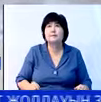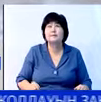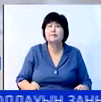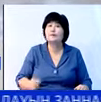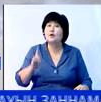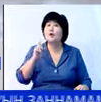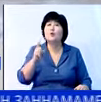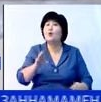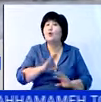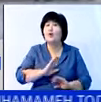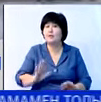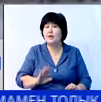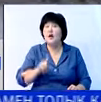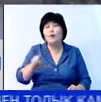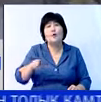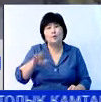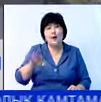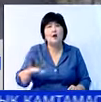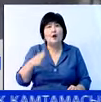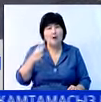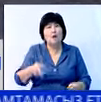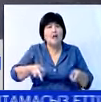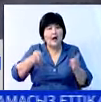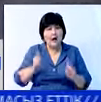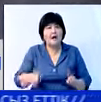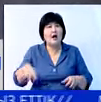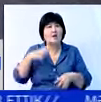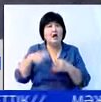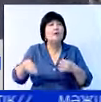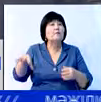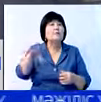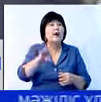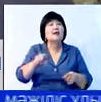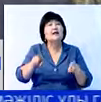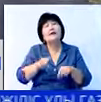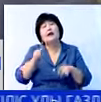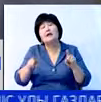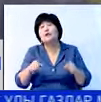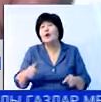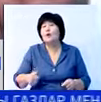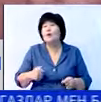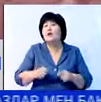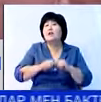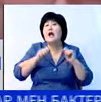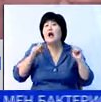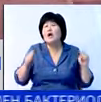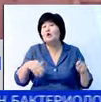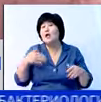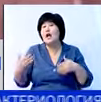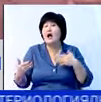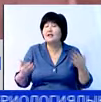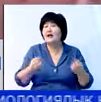Рух өлмейді. Ол мәңгілік. Ол ақиқат дүние. Бәрінің емес. Тірісінде көкірек көзін ашумен, жан